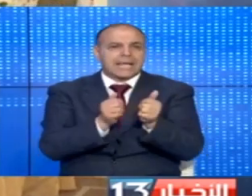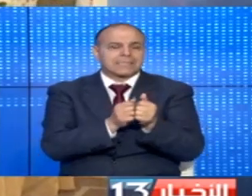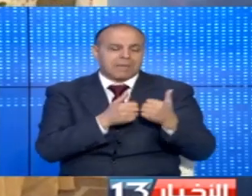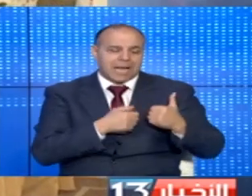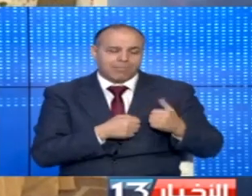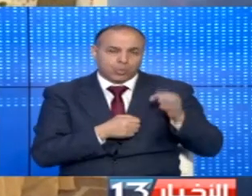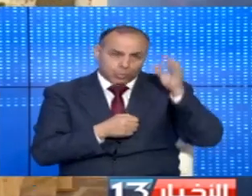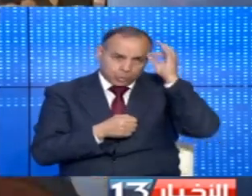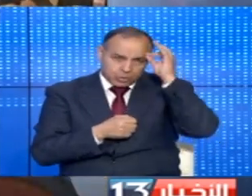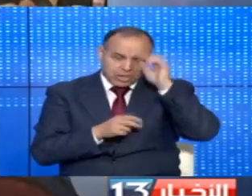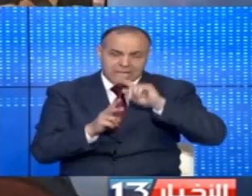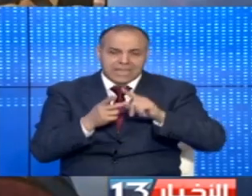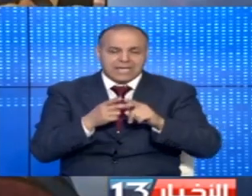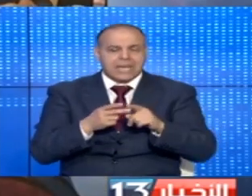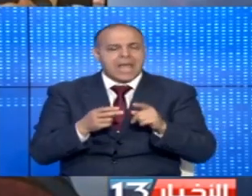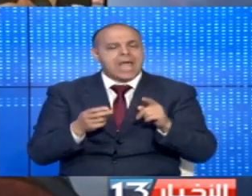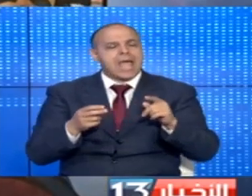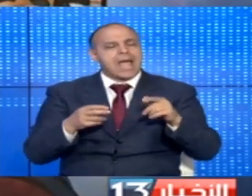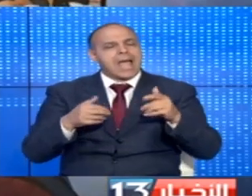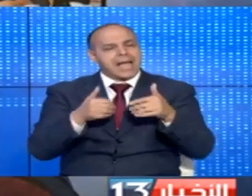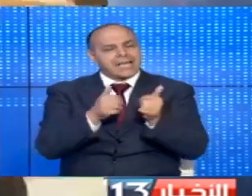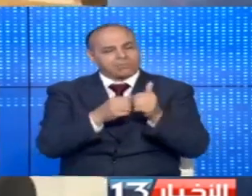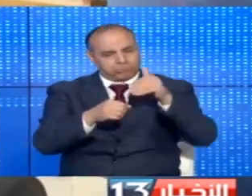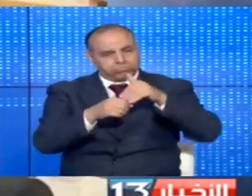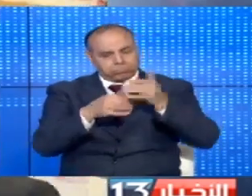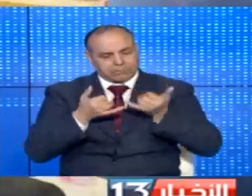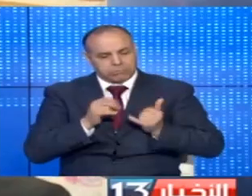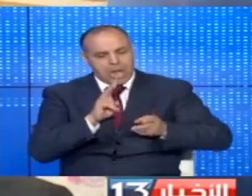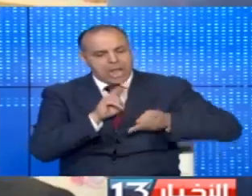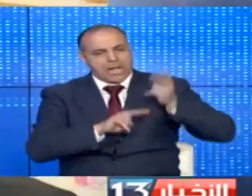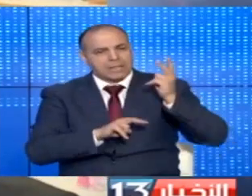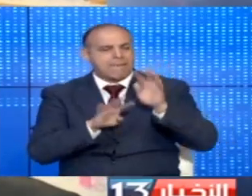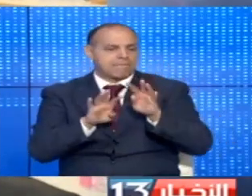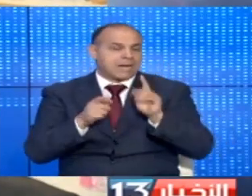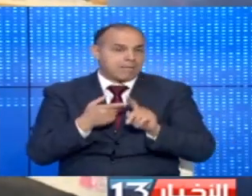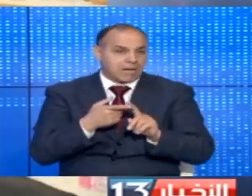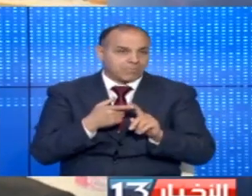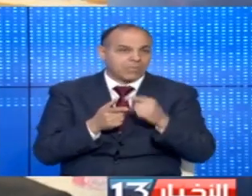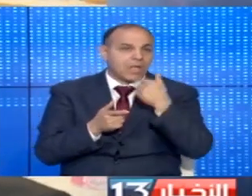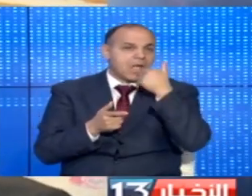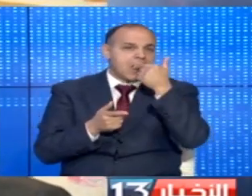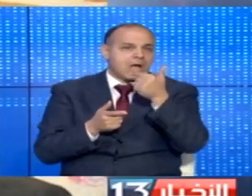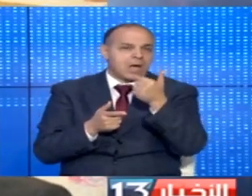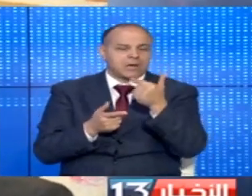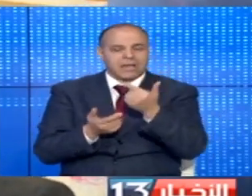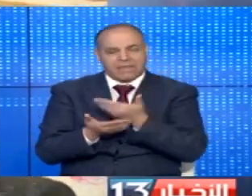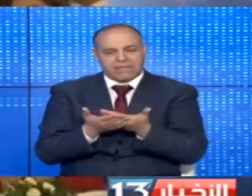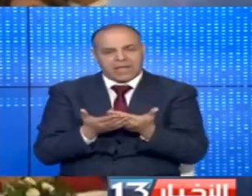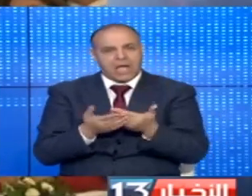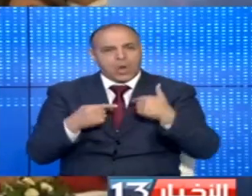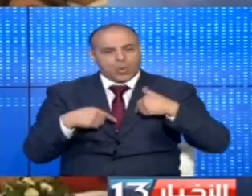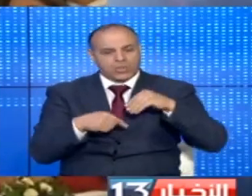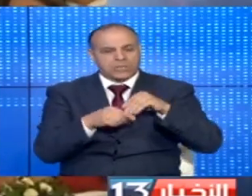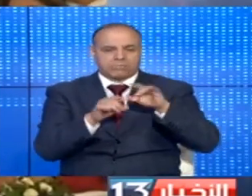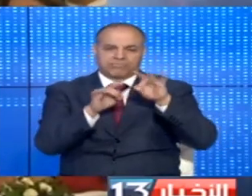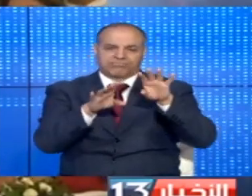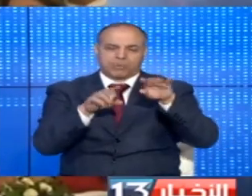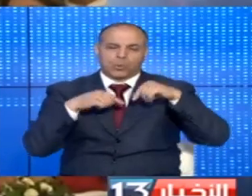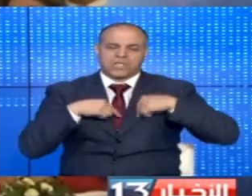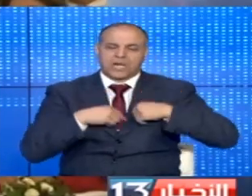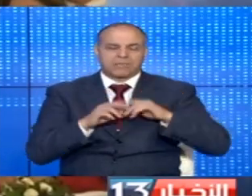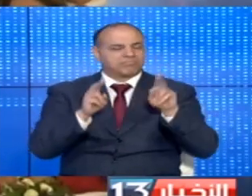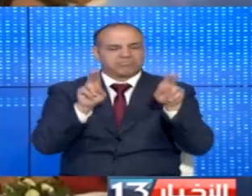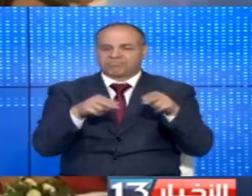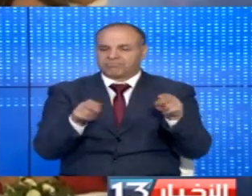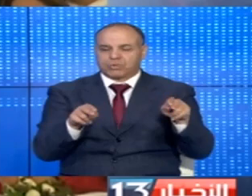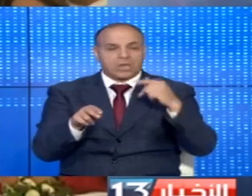تونس ثاني اكثر حزب متحصل على مقاعد برلمانيه حيث قرر عدم منح ثقه كتلته للحكومه المكلفه